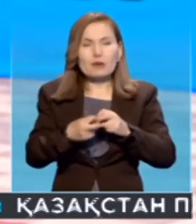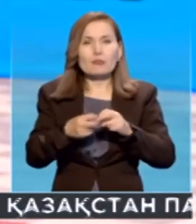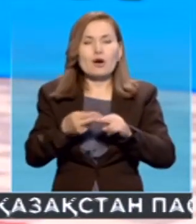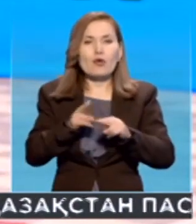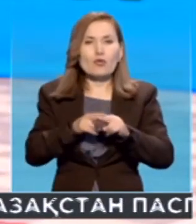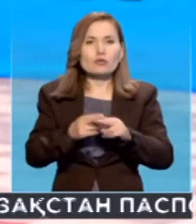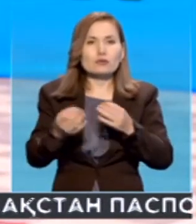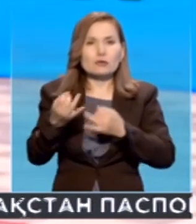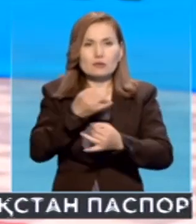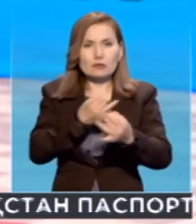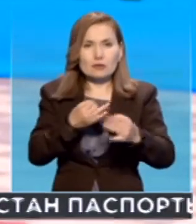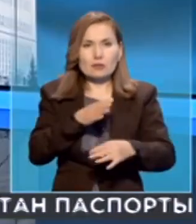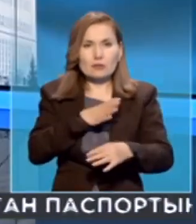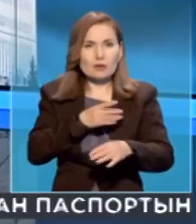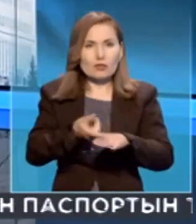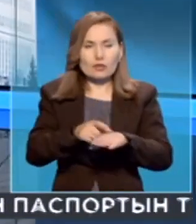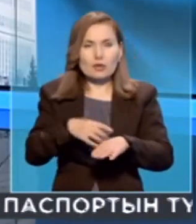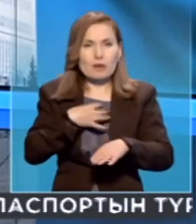екенін біз біліп отырмыз.